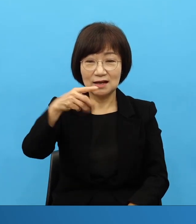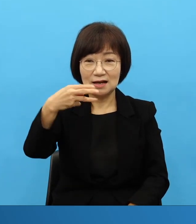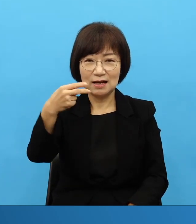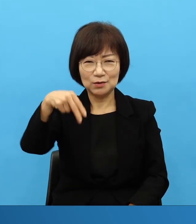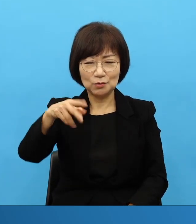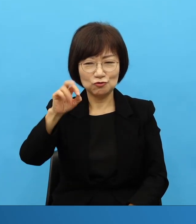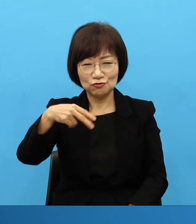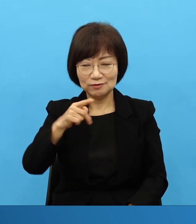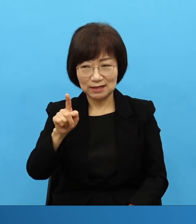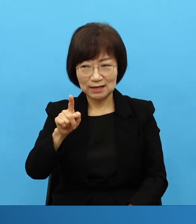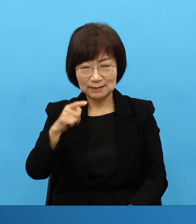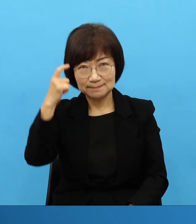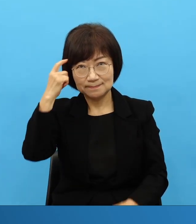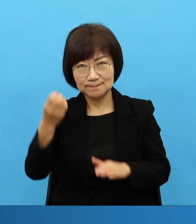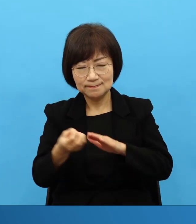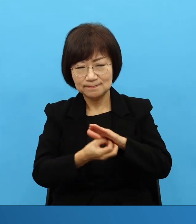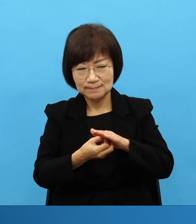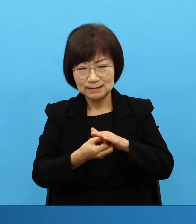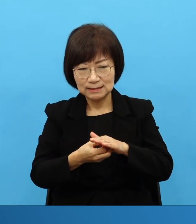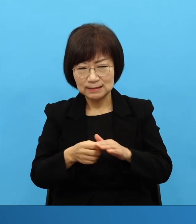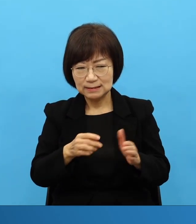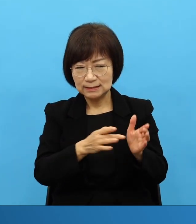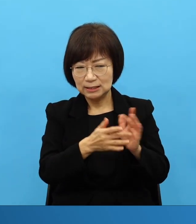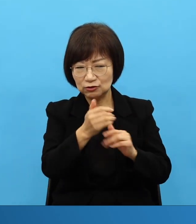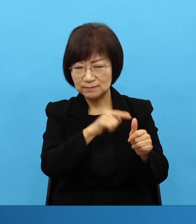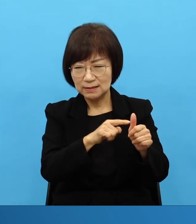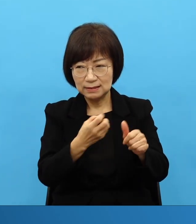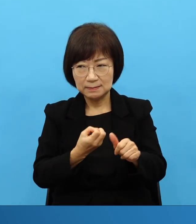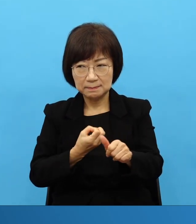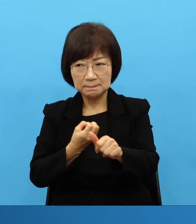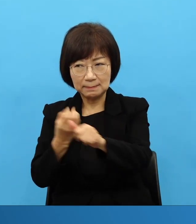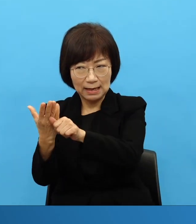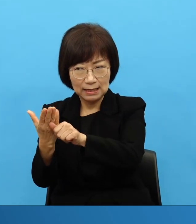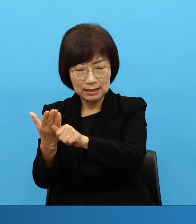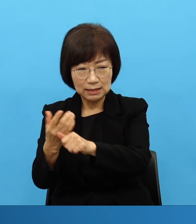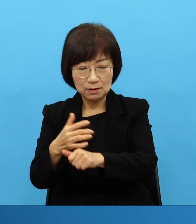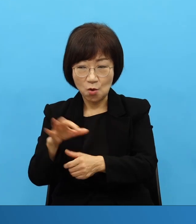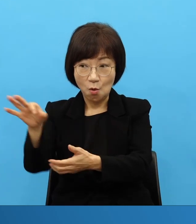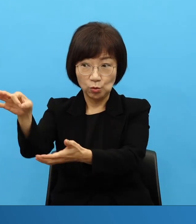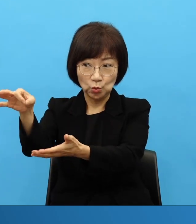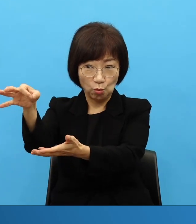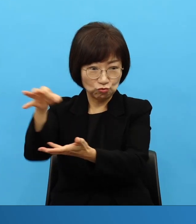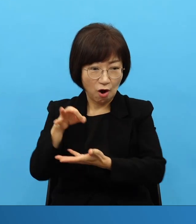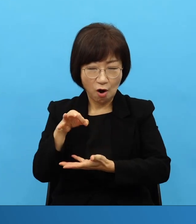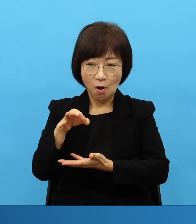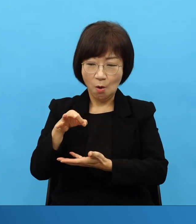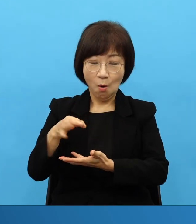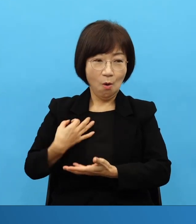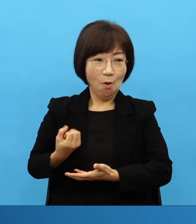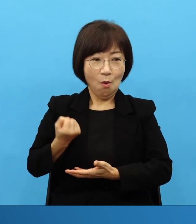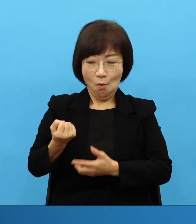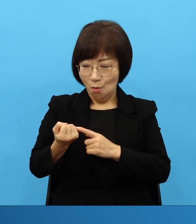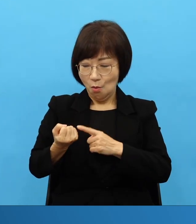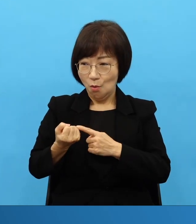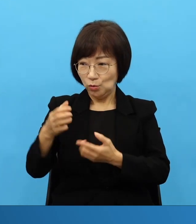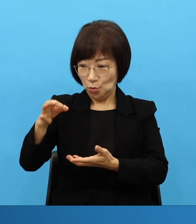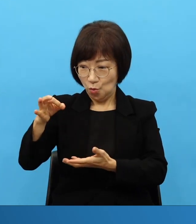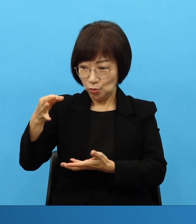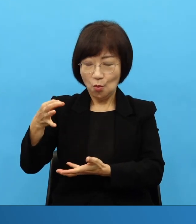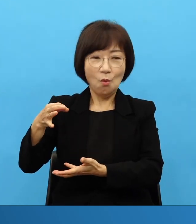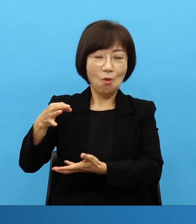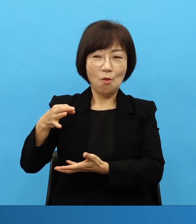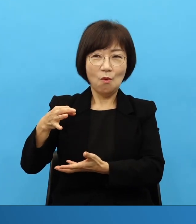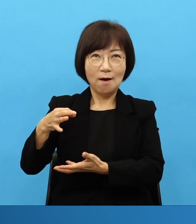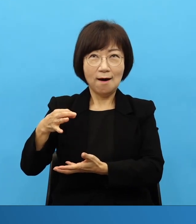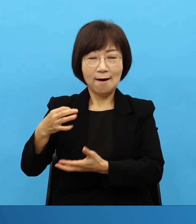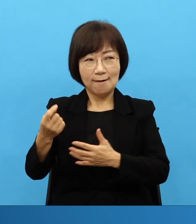고발해 넘기 뿌리면 지가 가지고 있는 돈도 지 거가 되고 말이지. 그것도 주면 고발하면 돈 줘요. 그거 받고 가는 데도